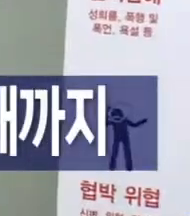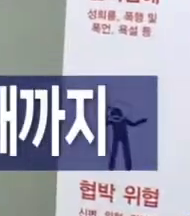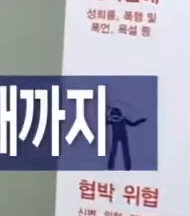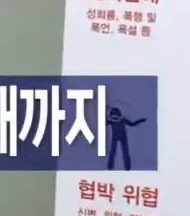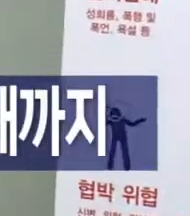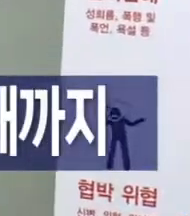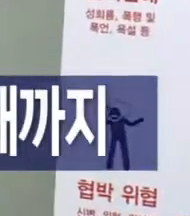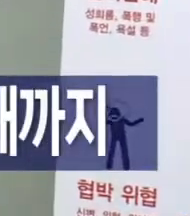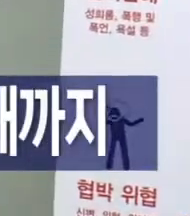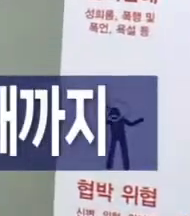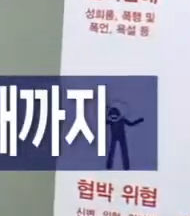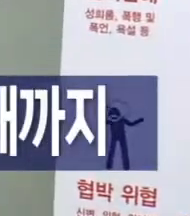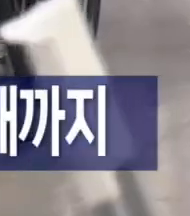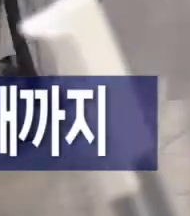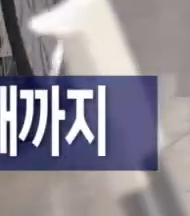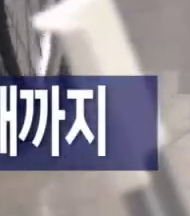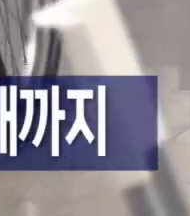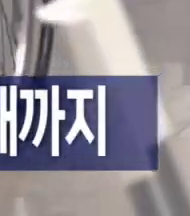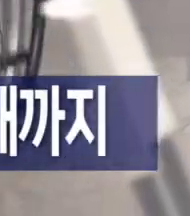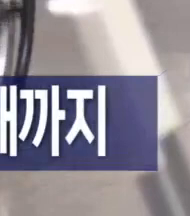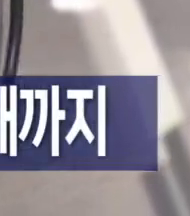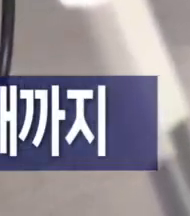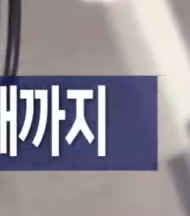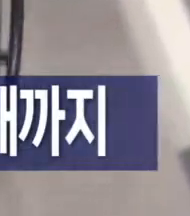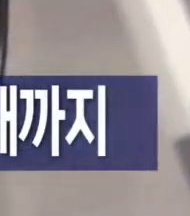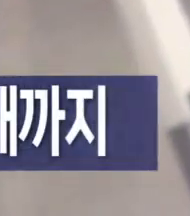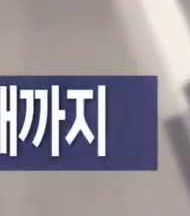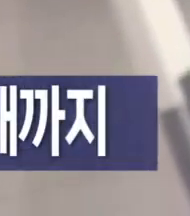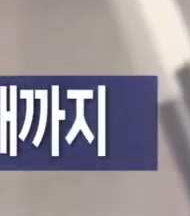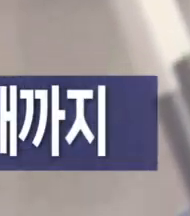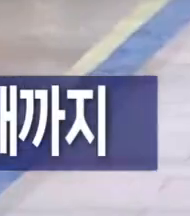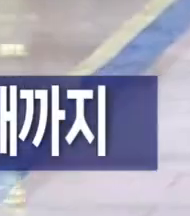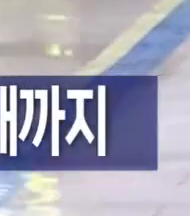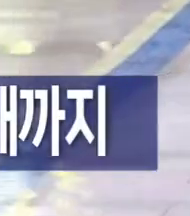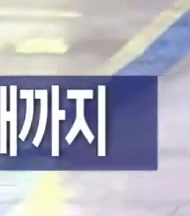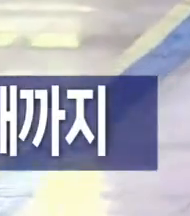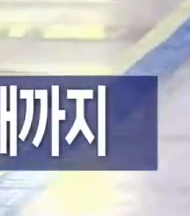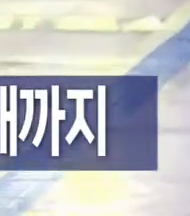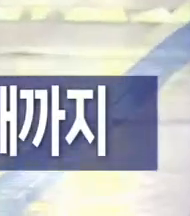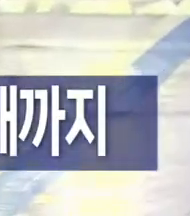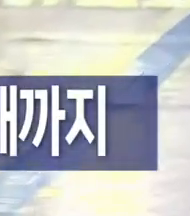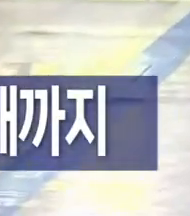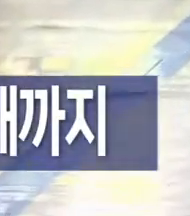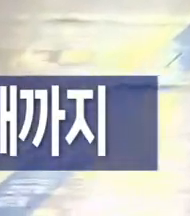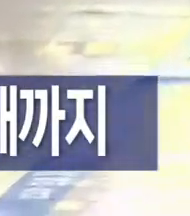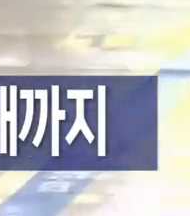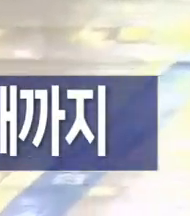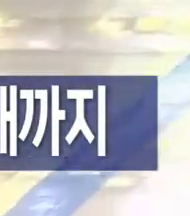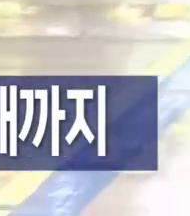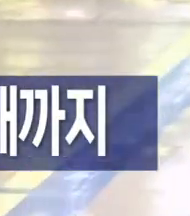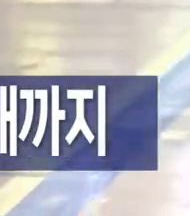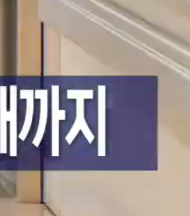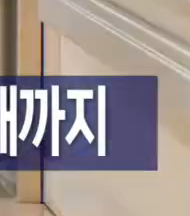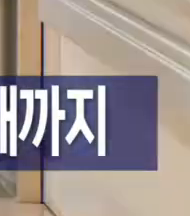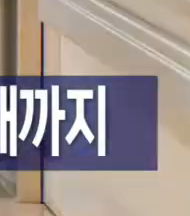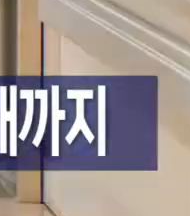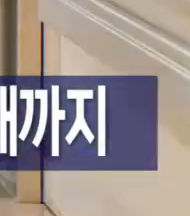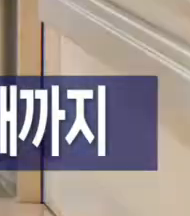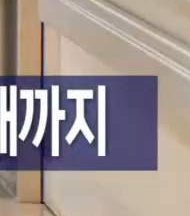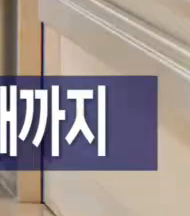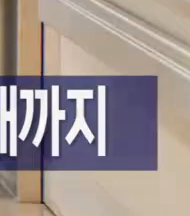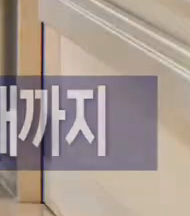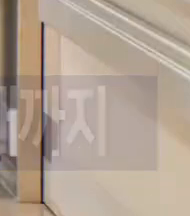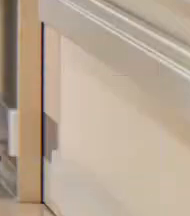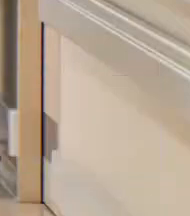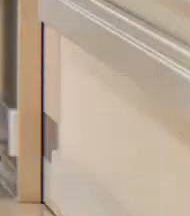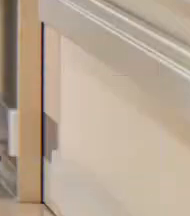전공의들의 집단진료 거부 사태로 충북에서도 의료대란이 현실화하고 있습니다. 응급실 진료 환자가 줄고 입원 경동도